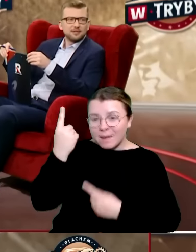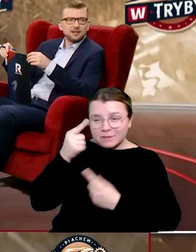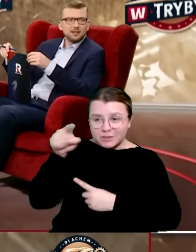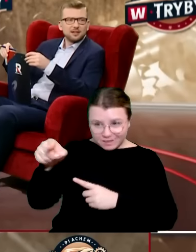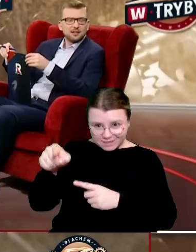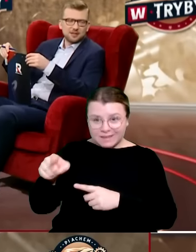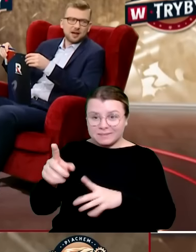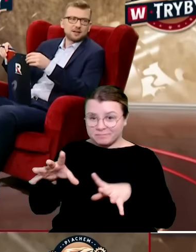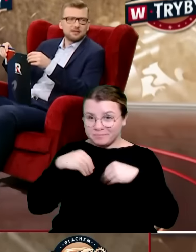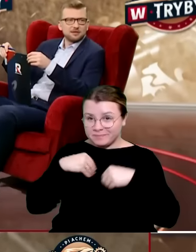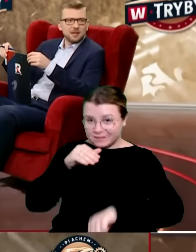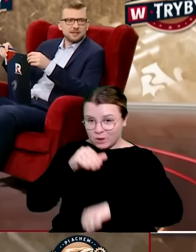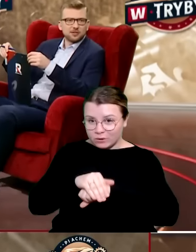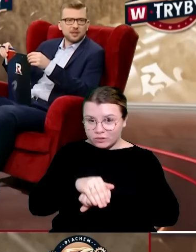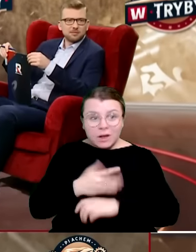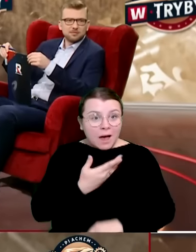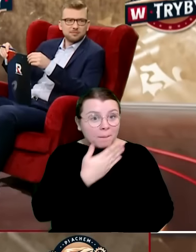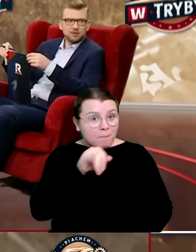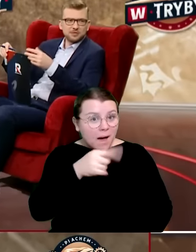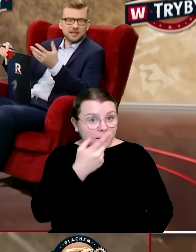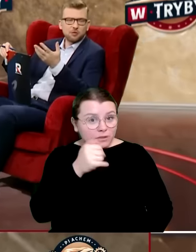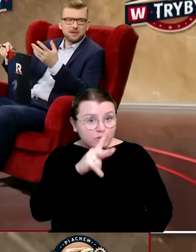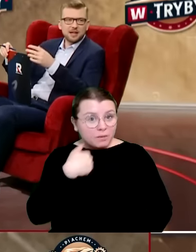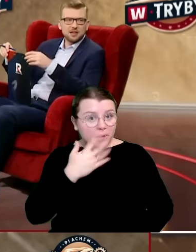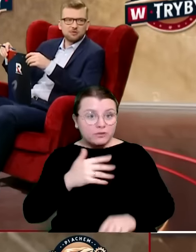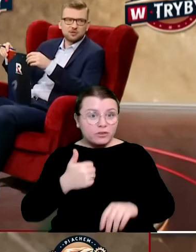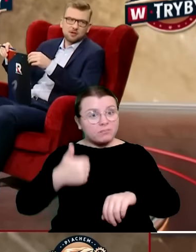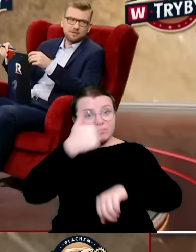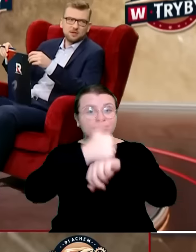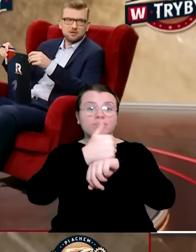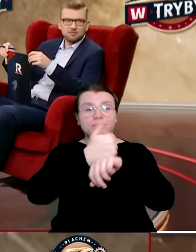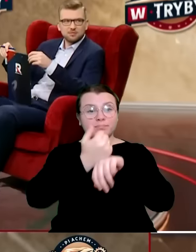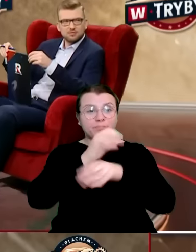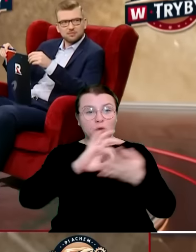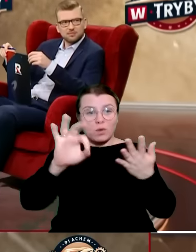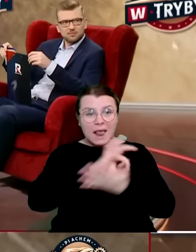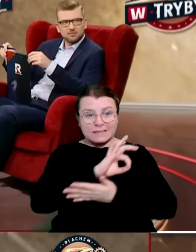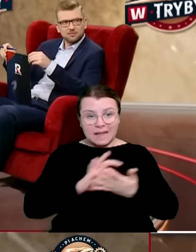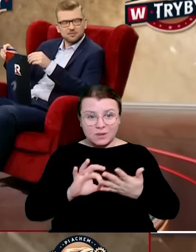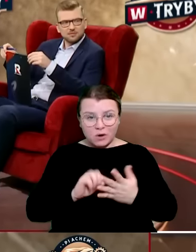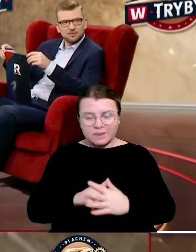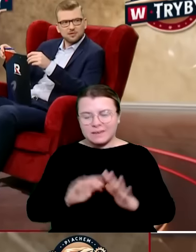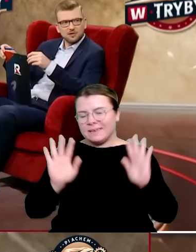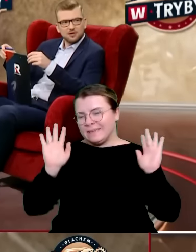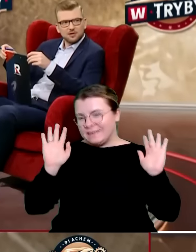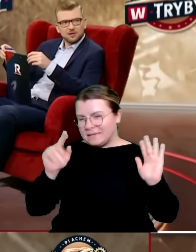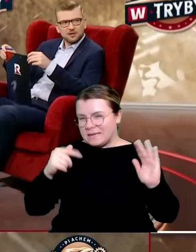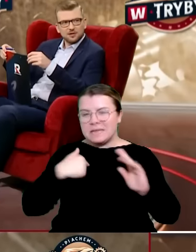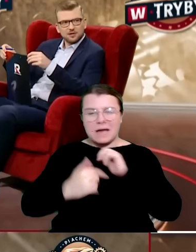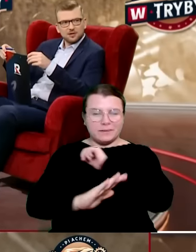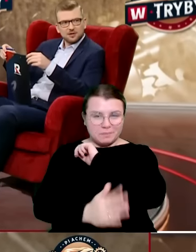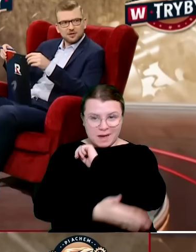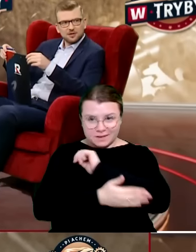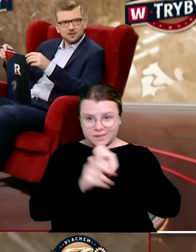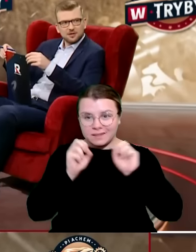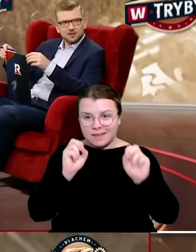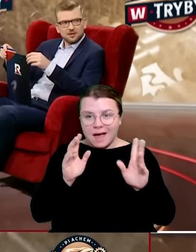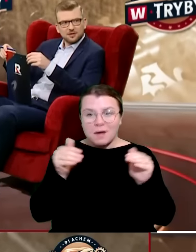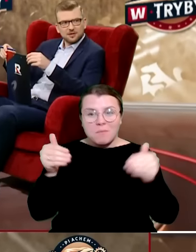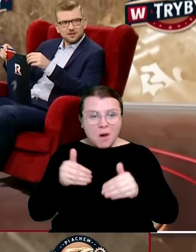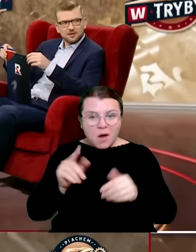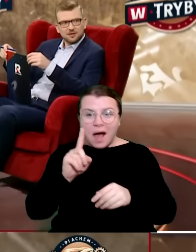prezesa totalizatora? Tak. A co tam? Ja? Był zadał pytanie Tuskowi. Słuchaj, ja kandydaturę poprzeć Ryśka mogę. Pytanie tylko brzmi, czy